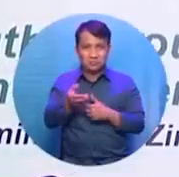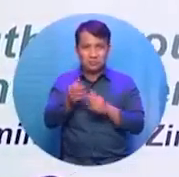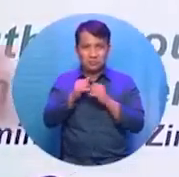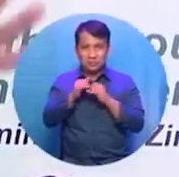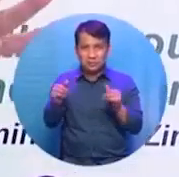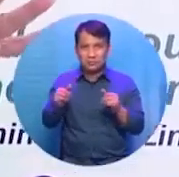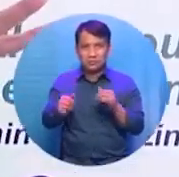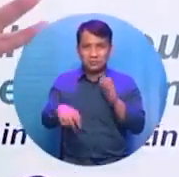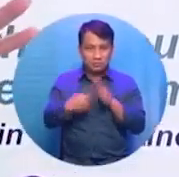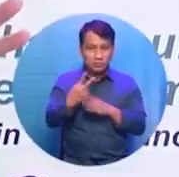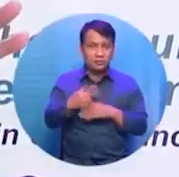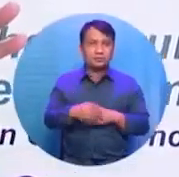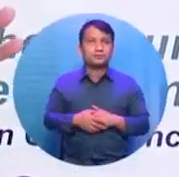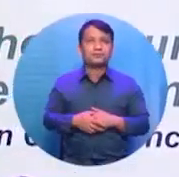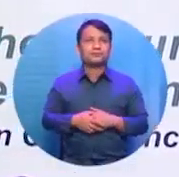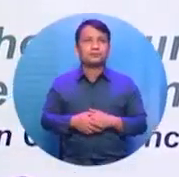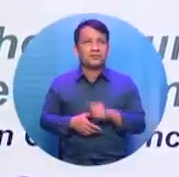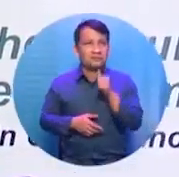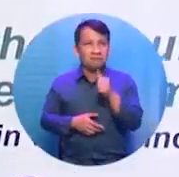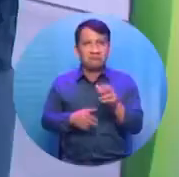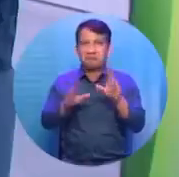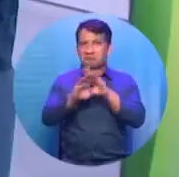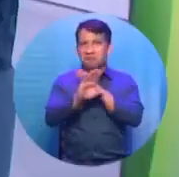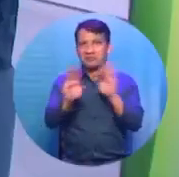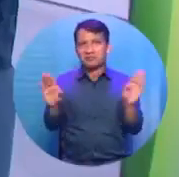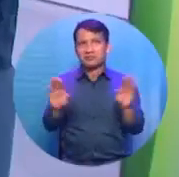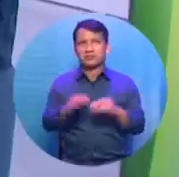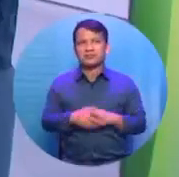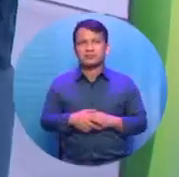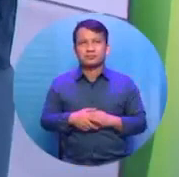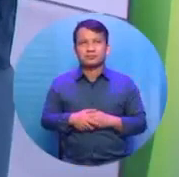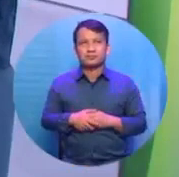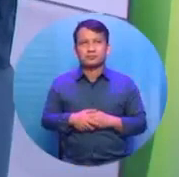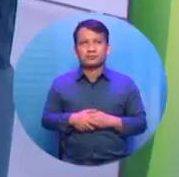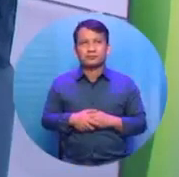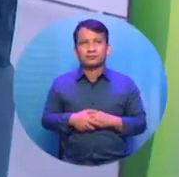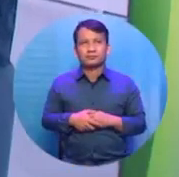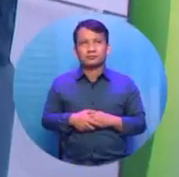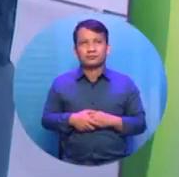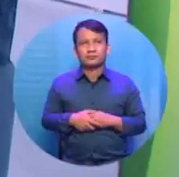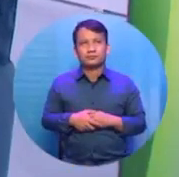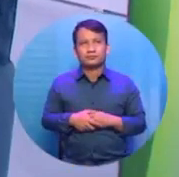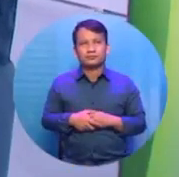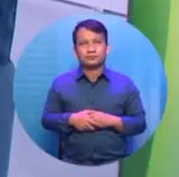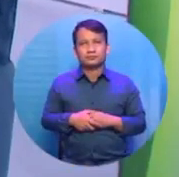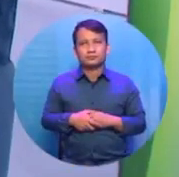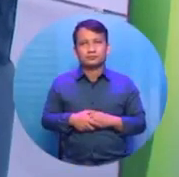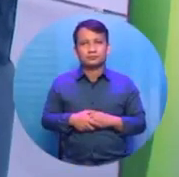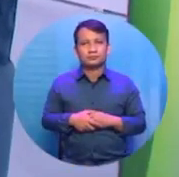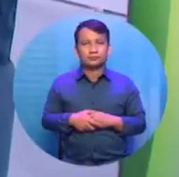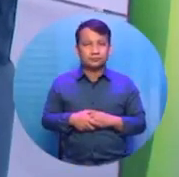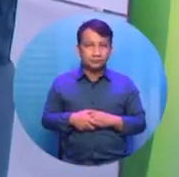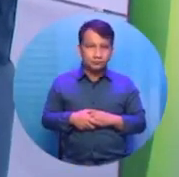Doble-doble. No pwede. Ayan, dinadial na. Okay, magkakatugma ba?